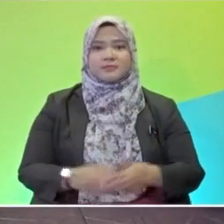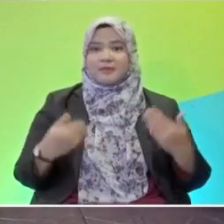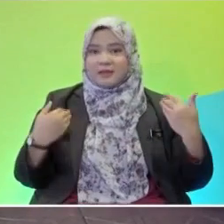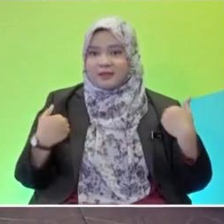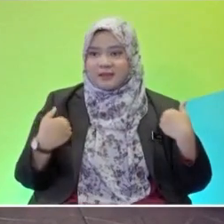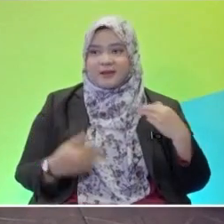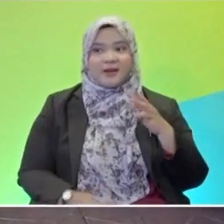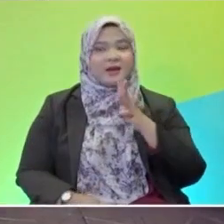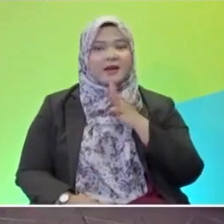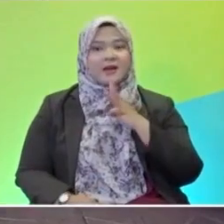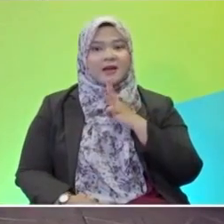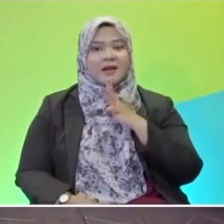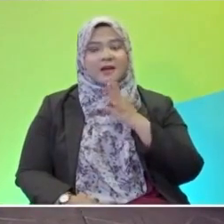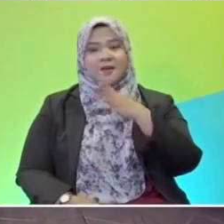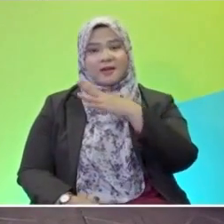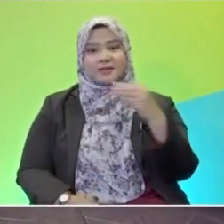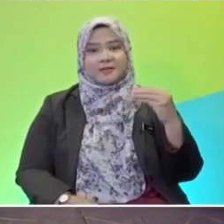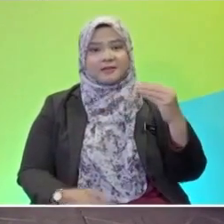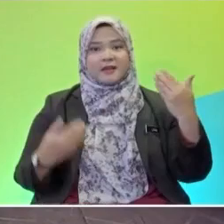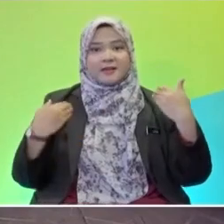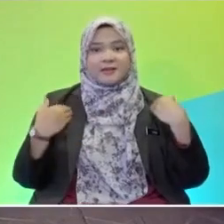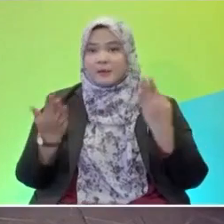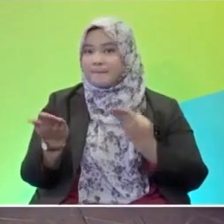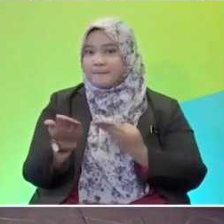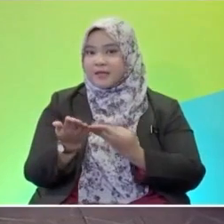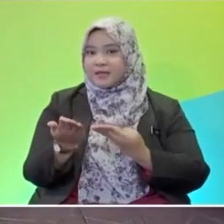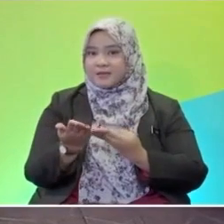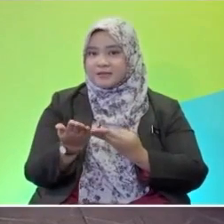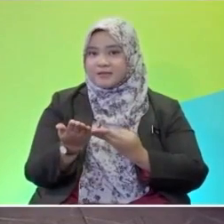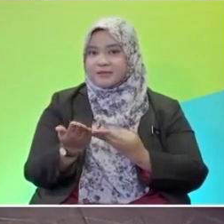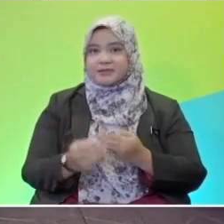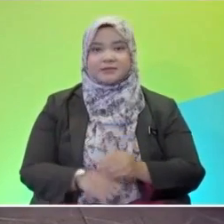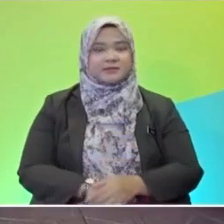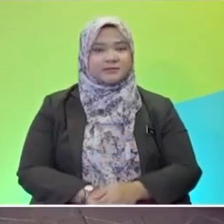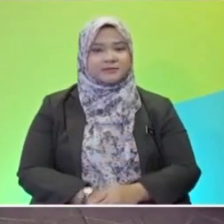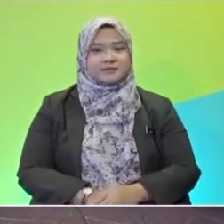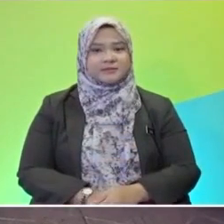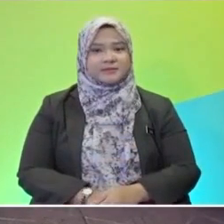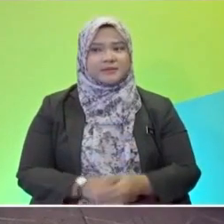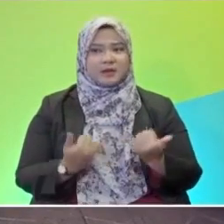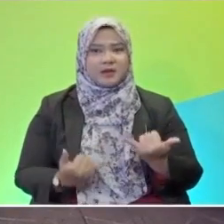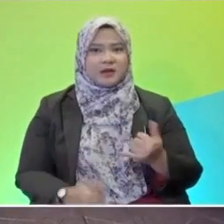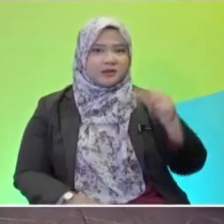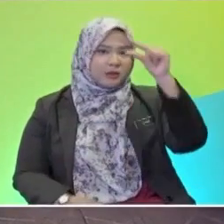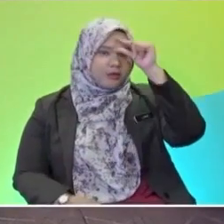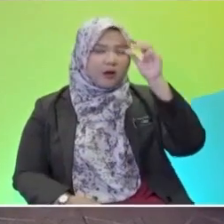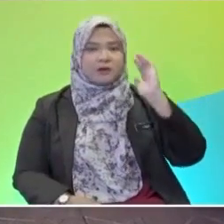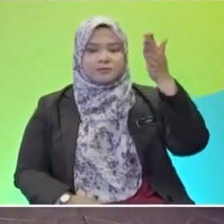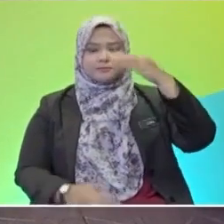Irfan untuk memasukkan salah satu battery ke dalam air